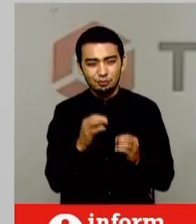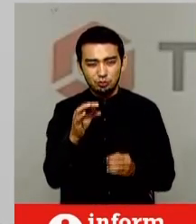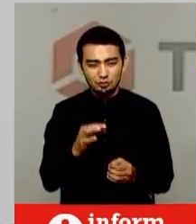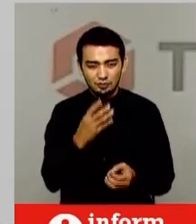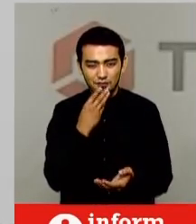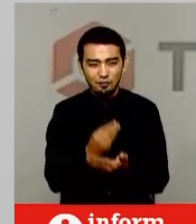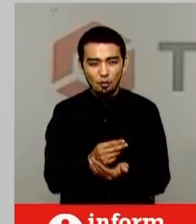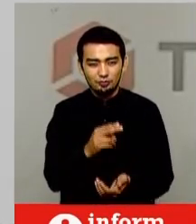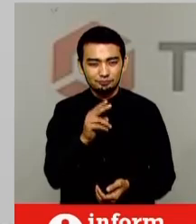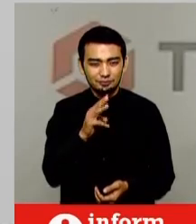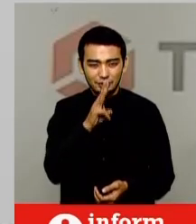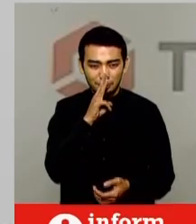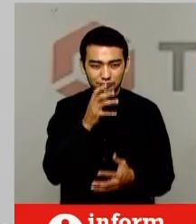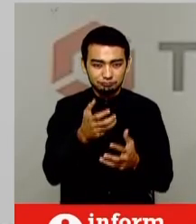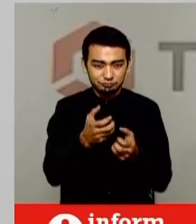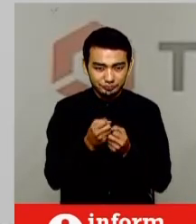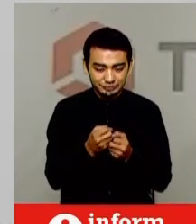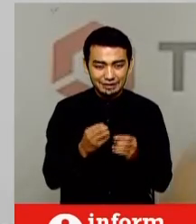своего дохода